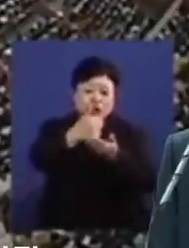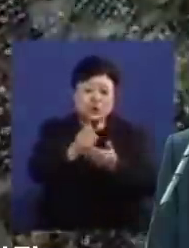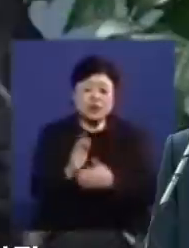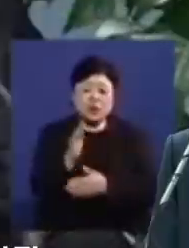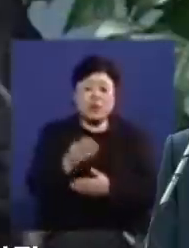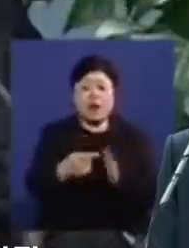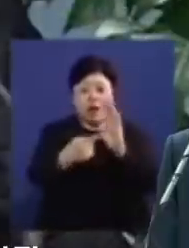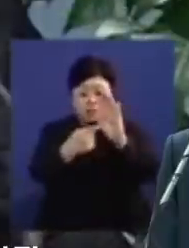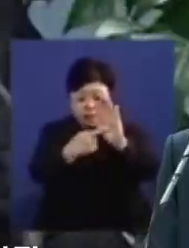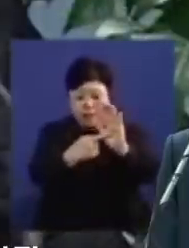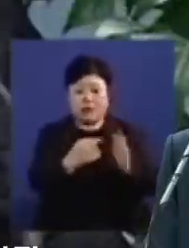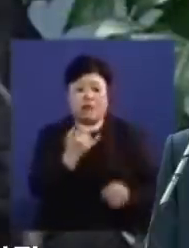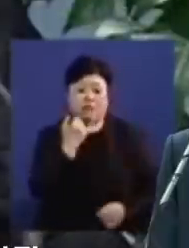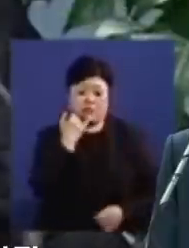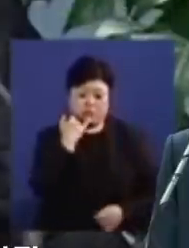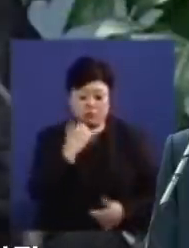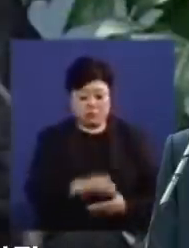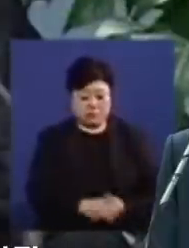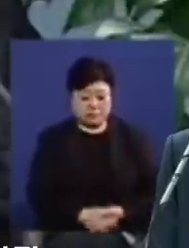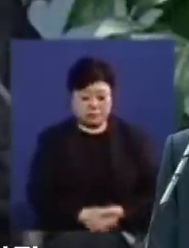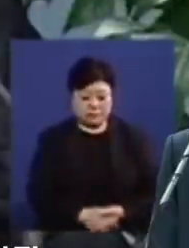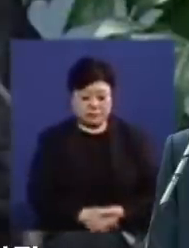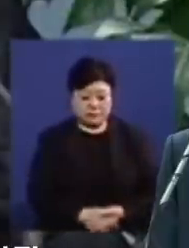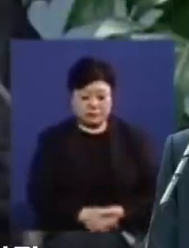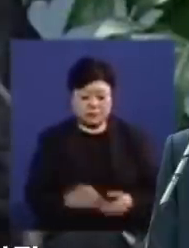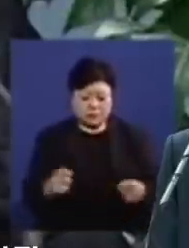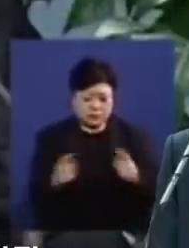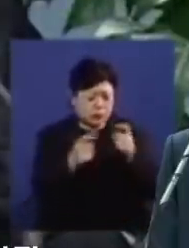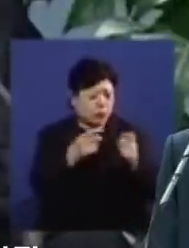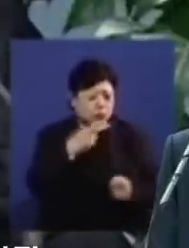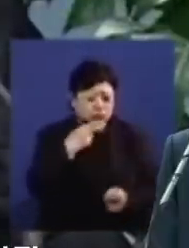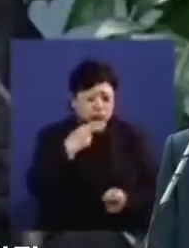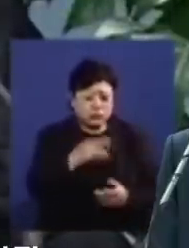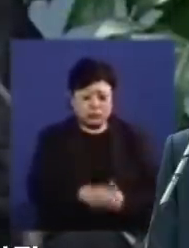영광만 나타내시옵소서 하면 그런 일이 있을 수가 없는 것입니다.